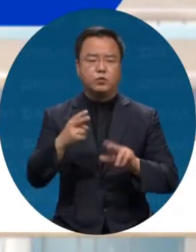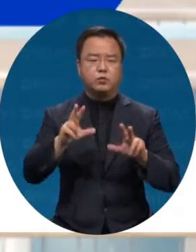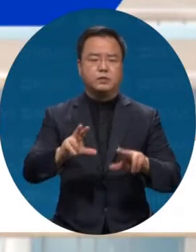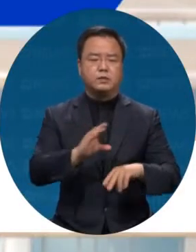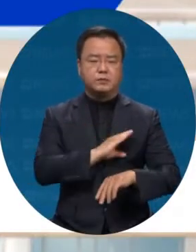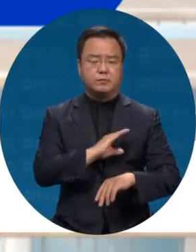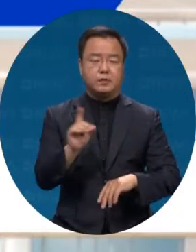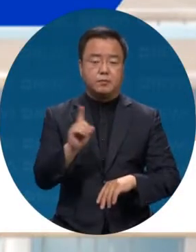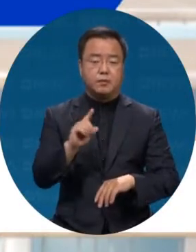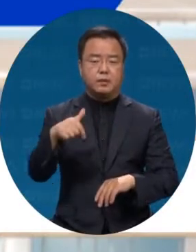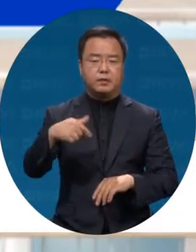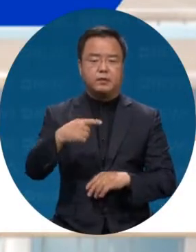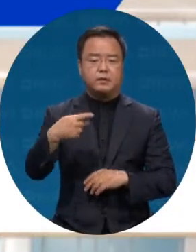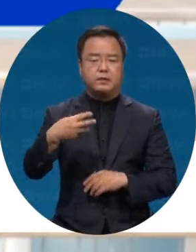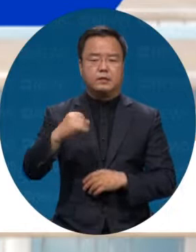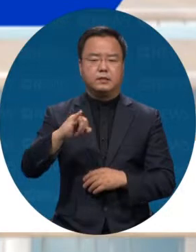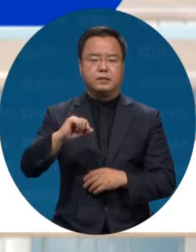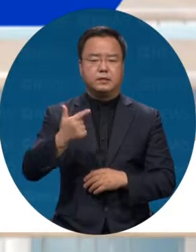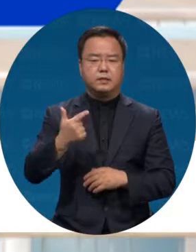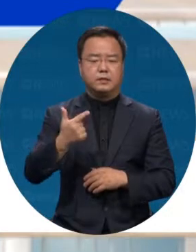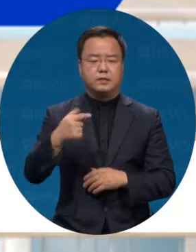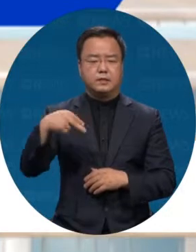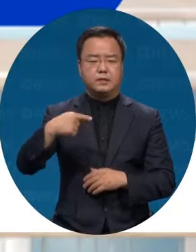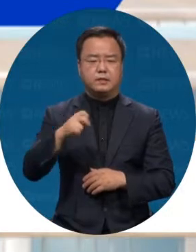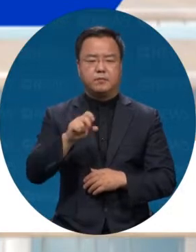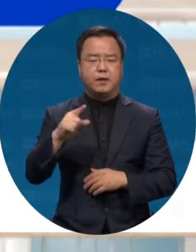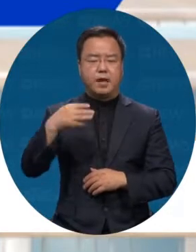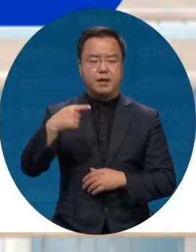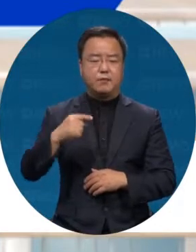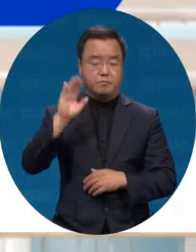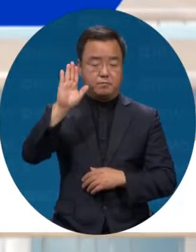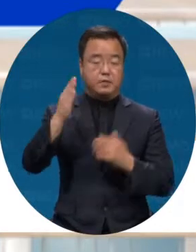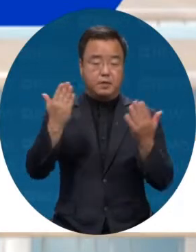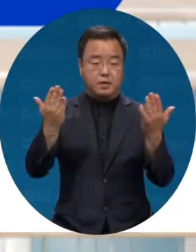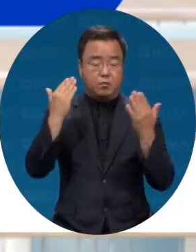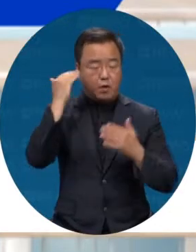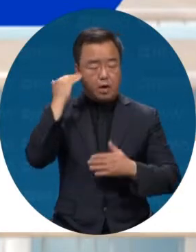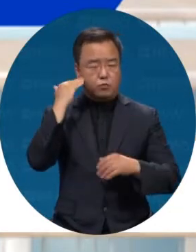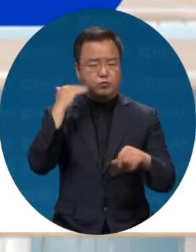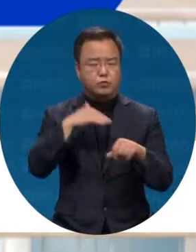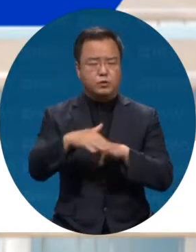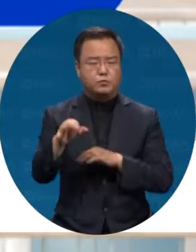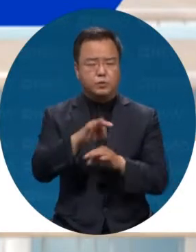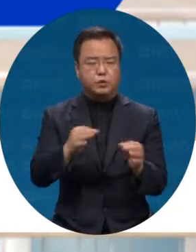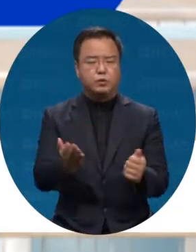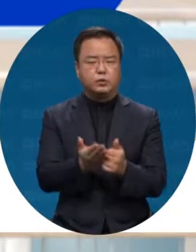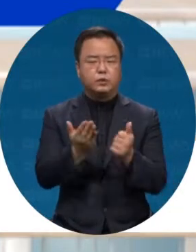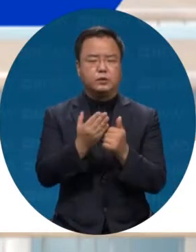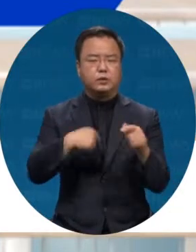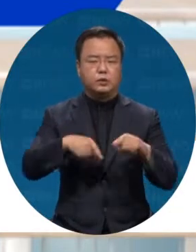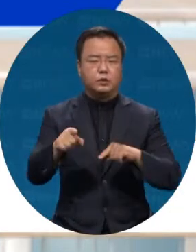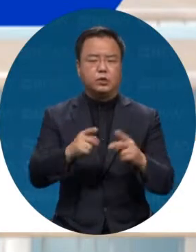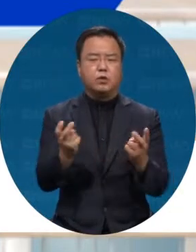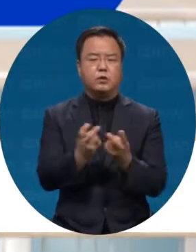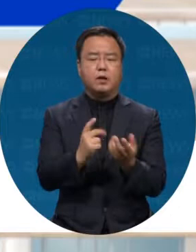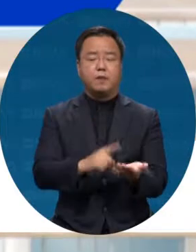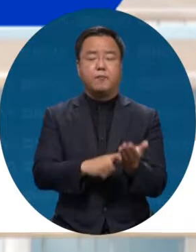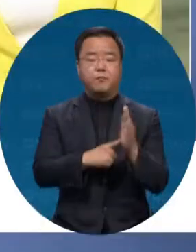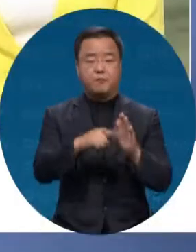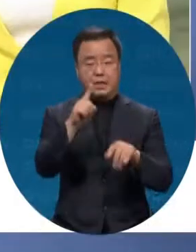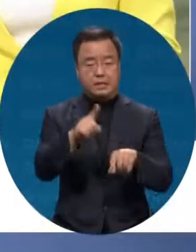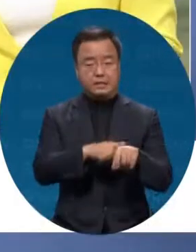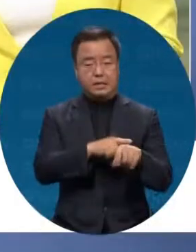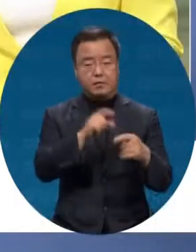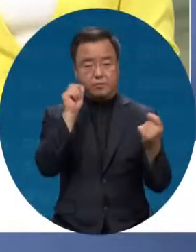그랜 그린 스마트 미래학교 이렇게 사업 으로 바뀌었습니다 약간 한국판 뉴딜 정책을 발표하면서 친환경 그러니까 그린의